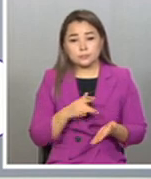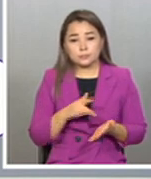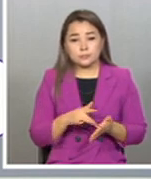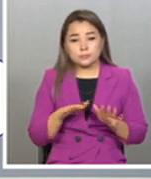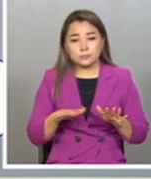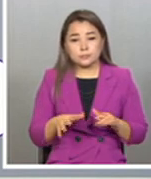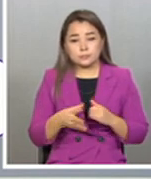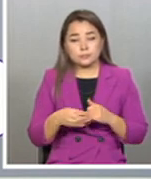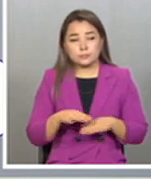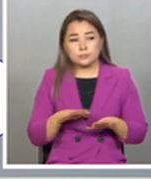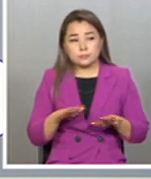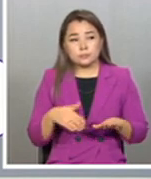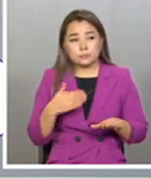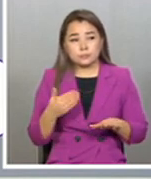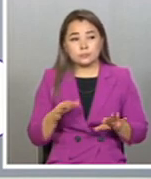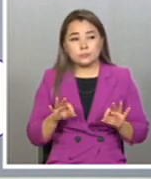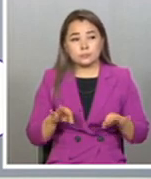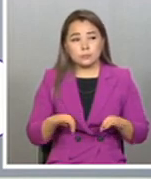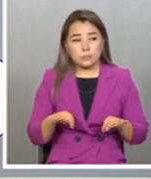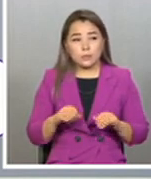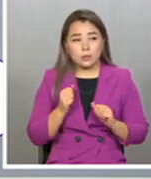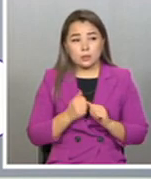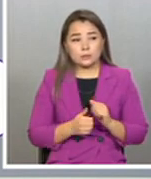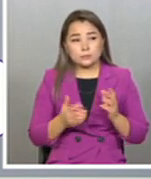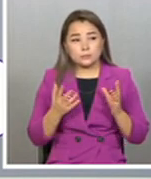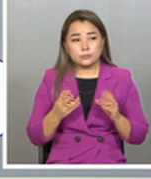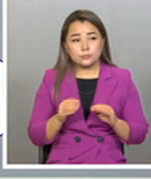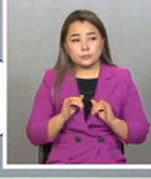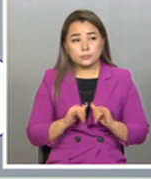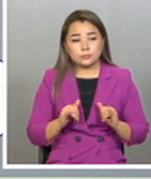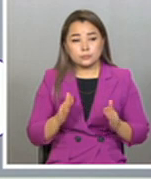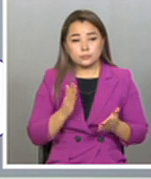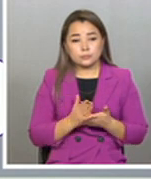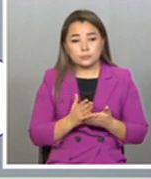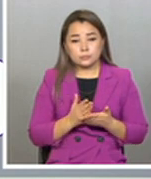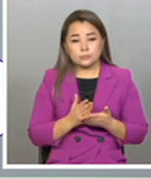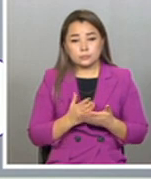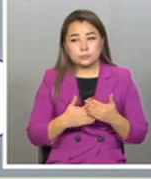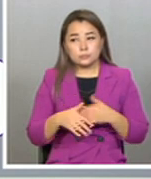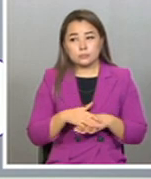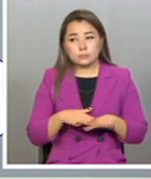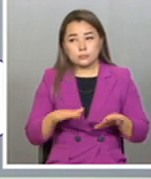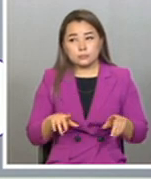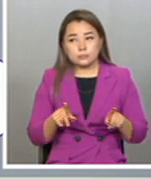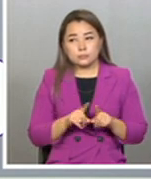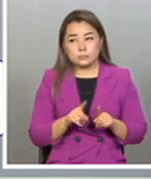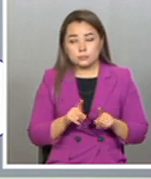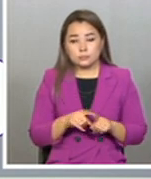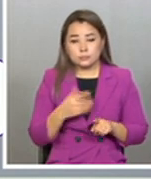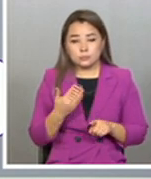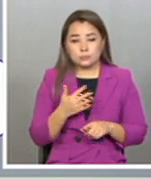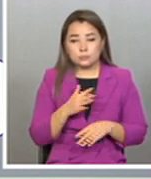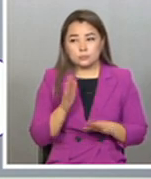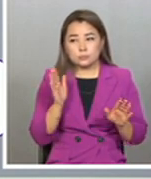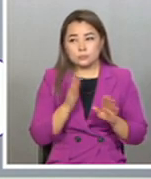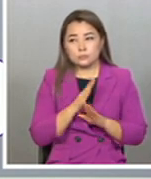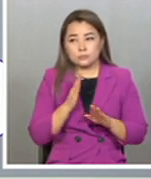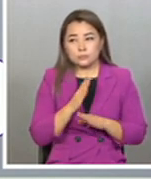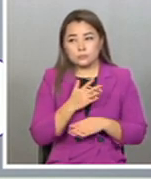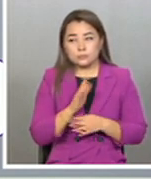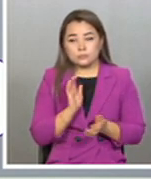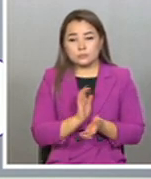өңірлерде автокөліктердің саны күннен-күнге артуда. Ол өз кезегінде автокөліктердің ауаны ластауына әкелуі мүмкін. Сонымен